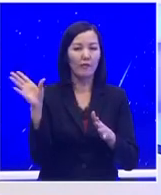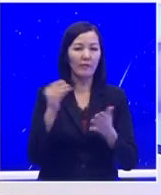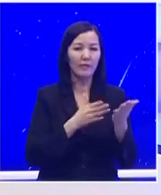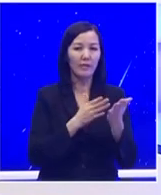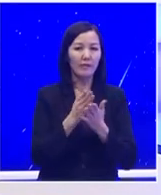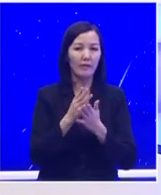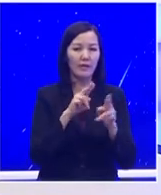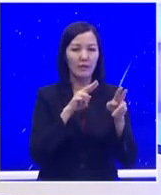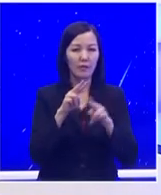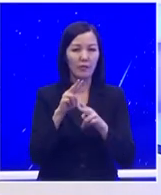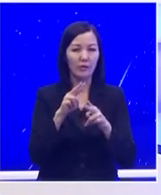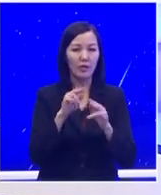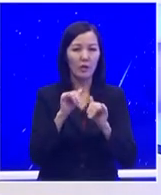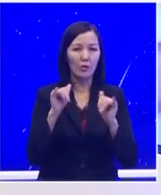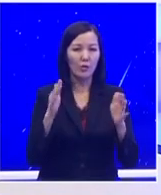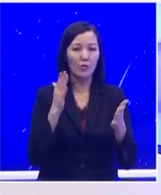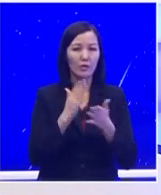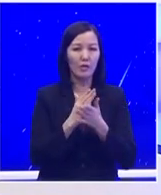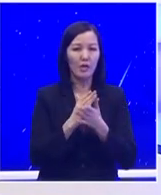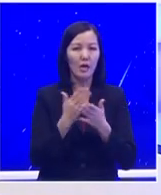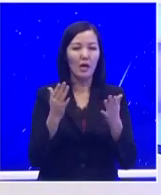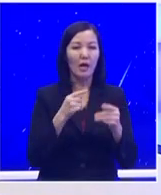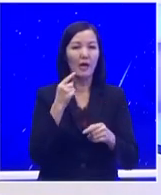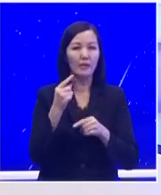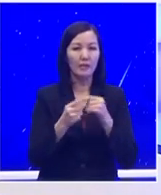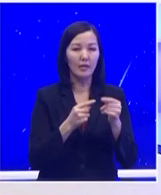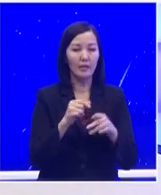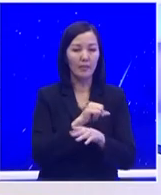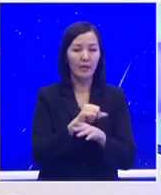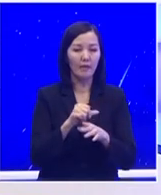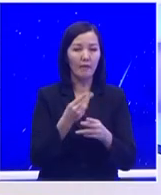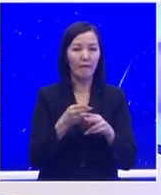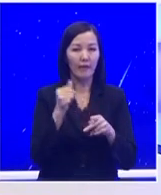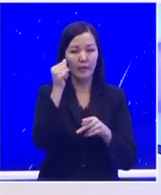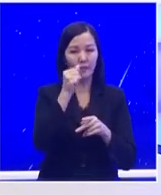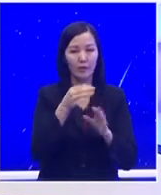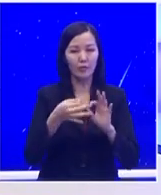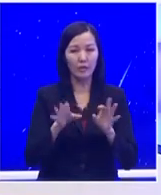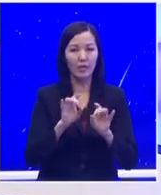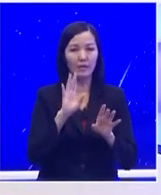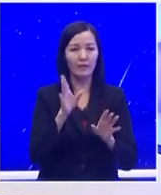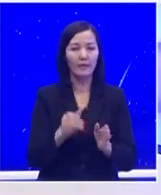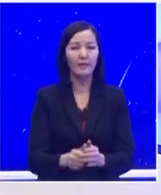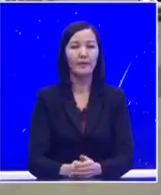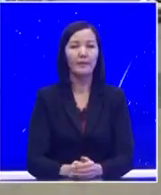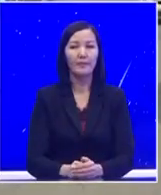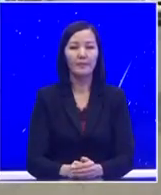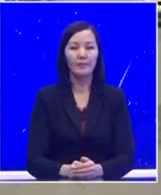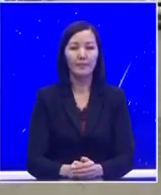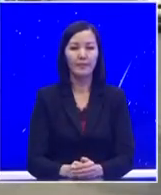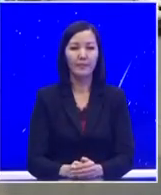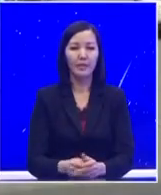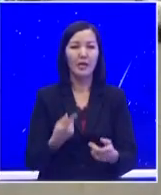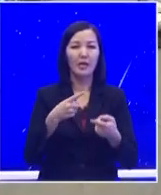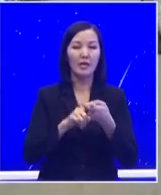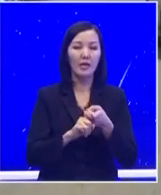сферах наблюдается значительный рост. А что ждет приграничный регион в этом году, смотрите далее. Подача газа